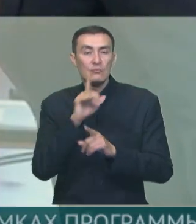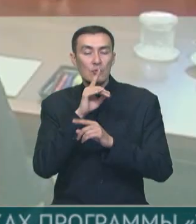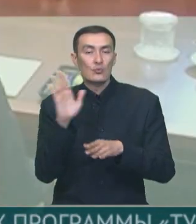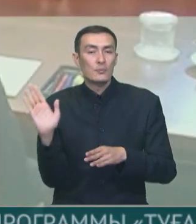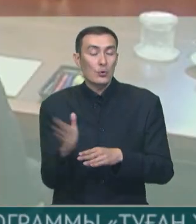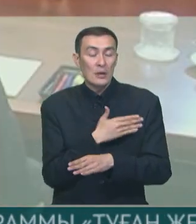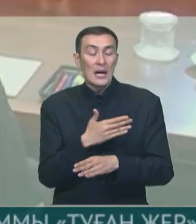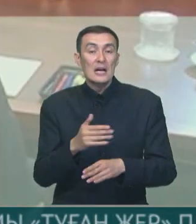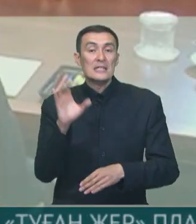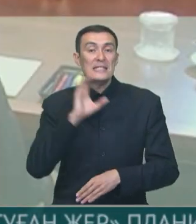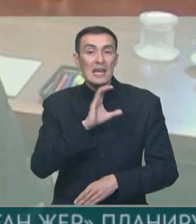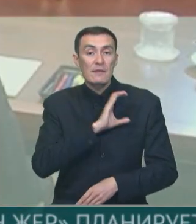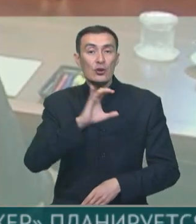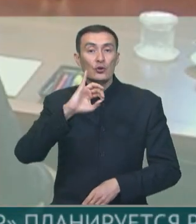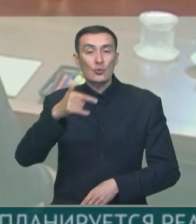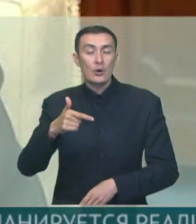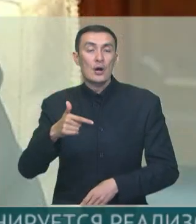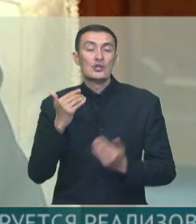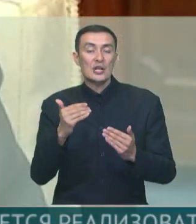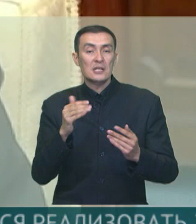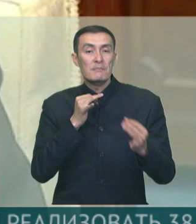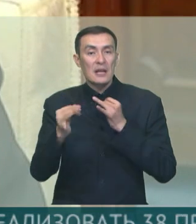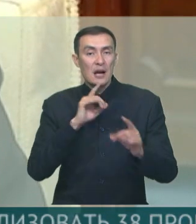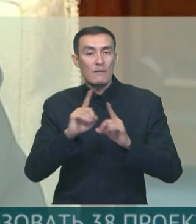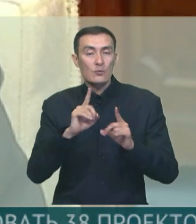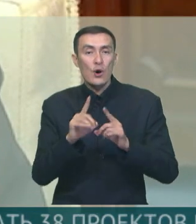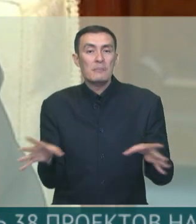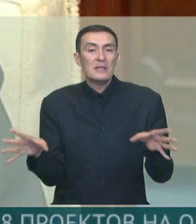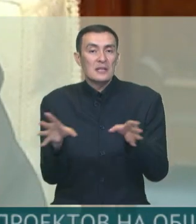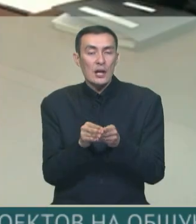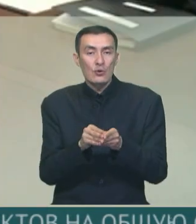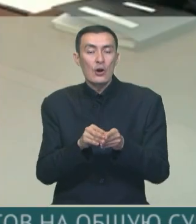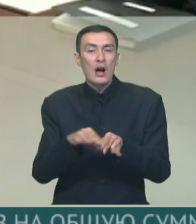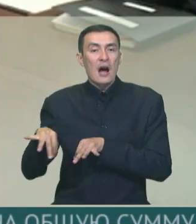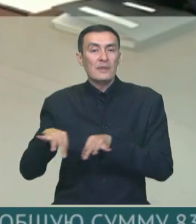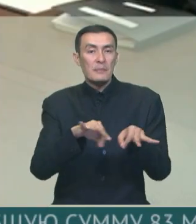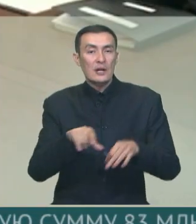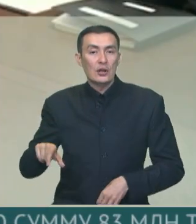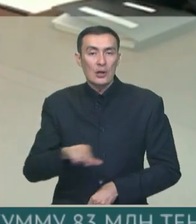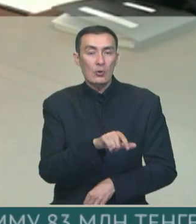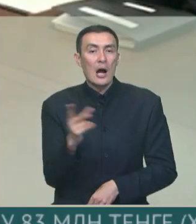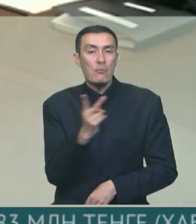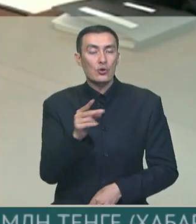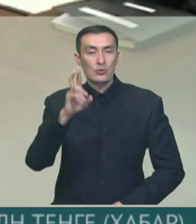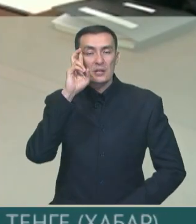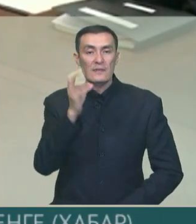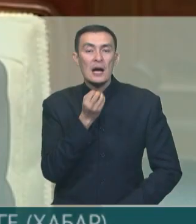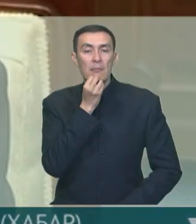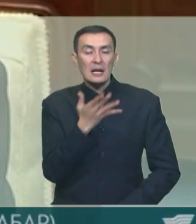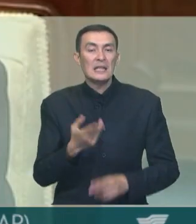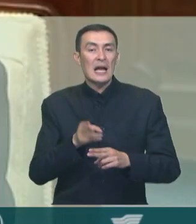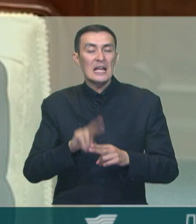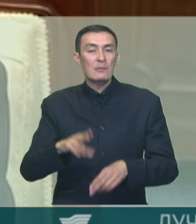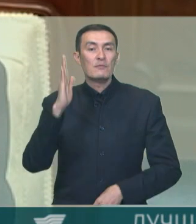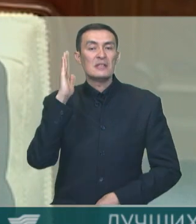что север и юг также проводят консультации по объединению автодорог между двух стран. Благодаря этому